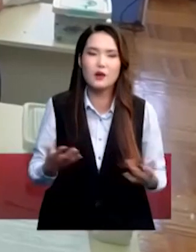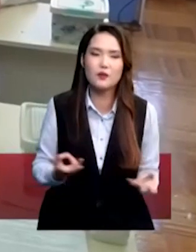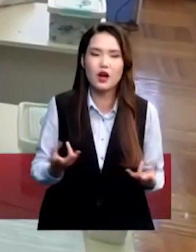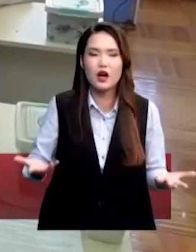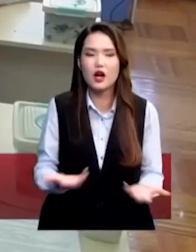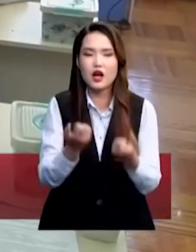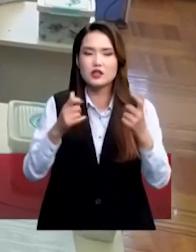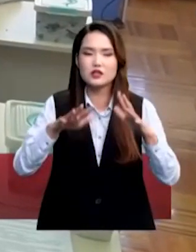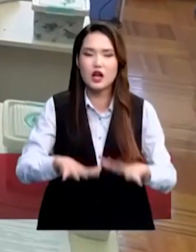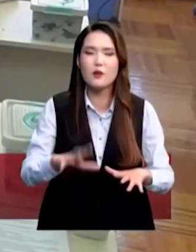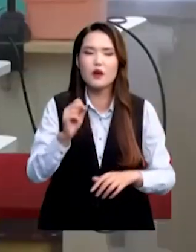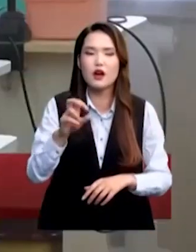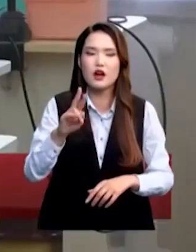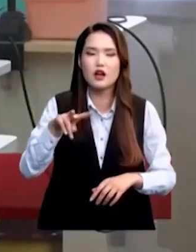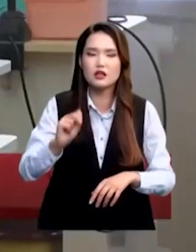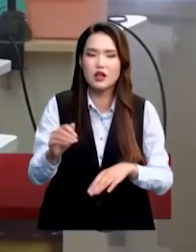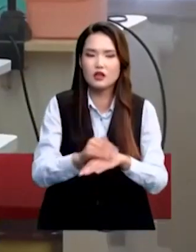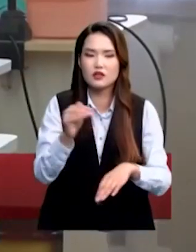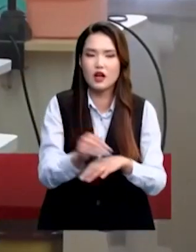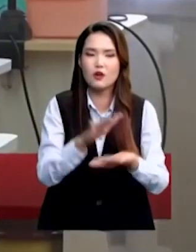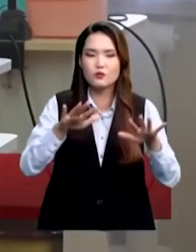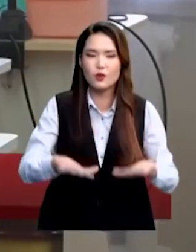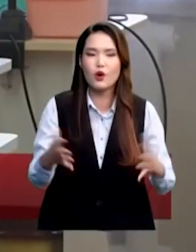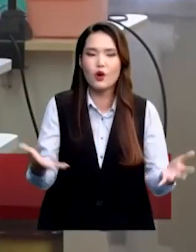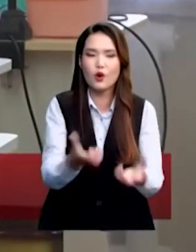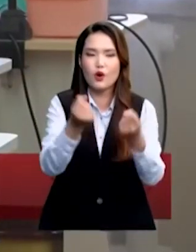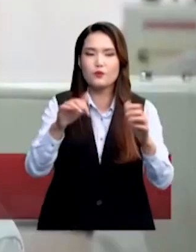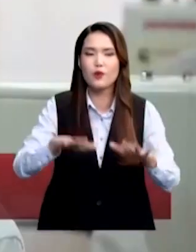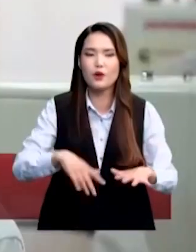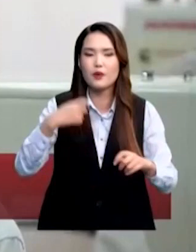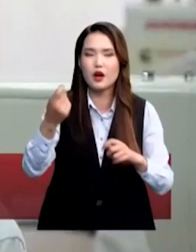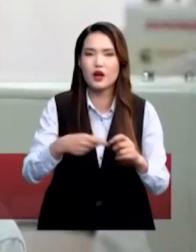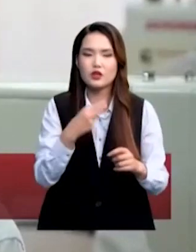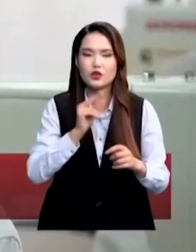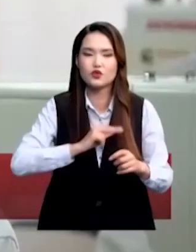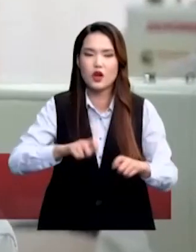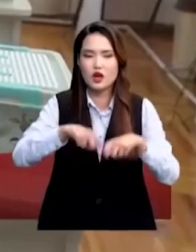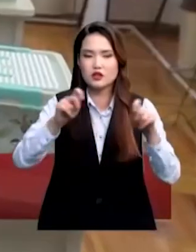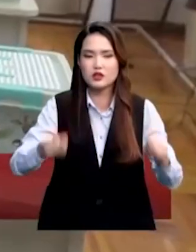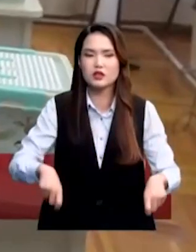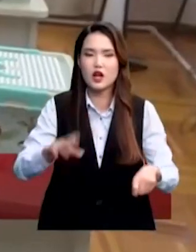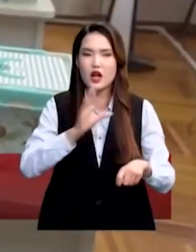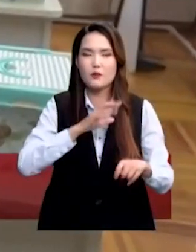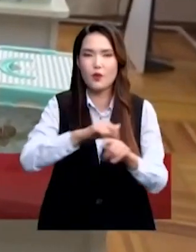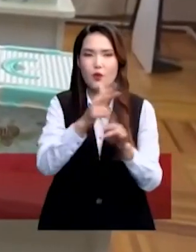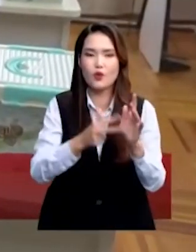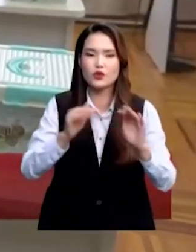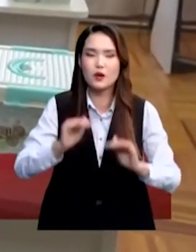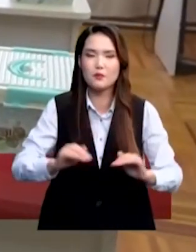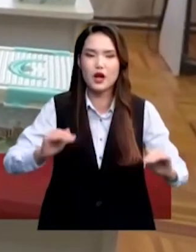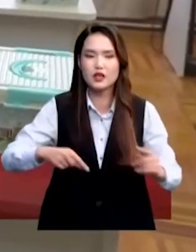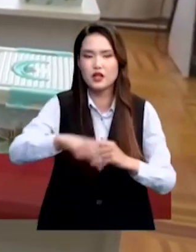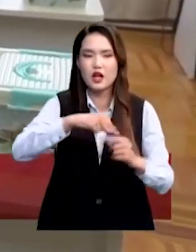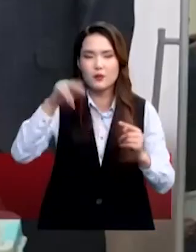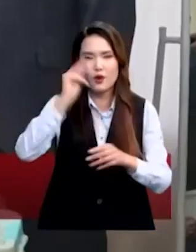қолдау орталығында Аялау қайырымдылық қоры демеушілерінің қолдауымен тігін курсы ашылған. Онда 18 бала кәсіптік бағдарлау